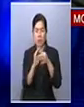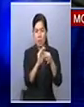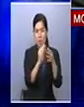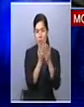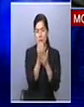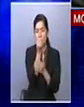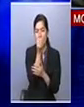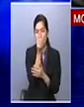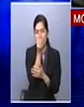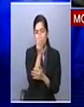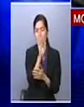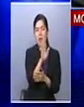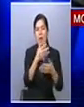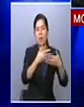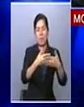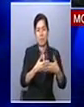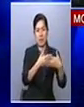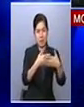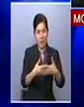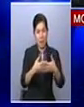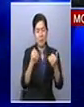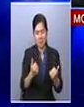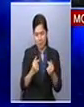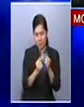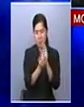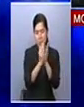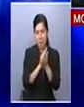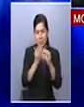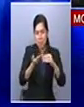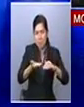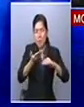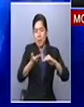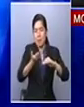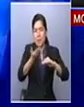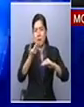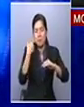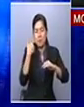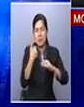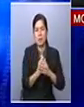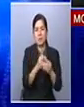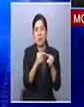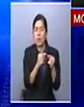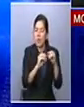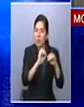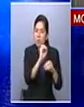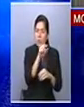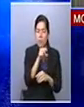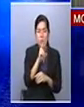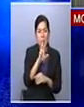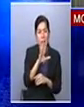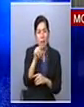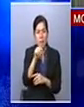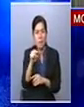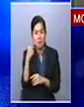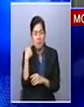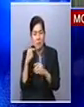หรัฐนะครับซึ่งก็กำลังอยู่ในช่วงขาขึ้นในปีนี้นะครับโดยแต่ละ 0.25% ที่เฟดขึ้นด